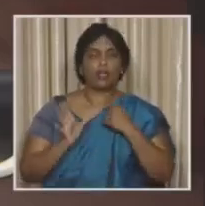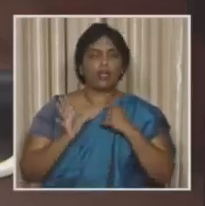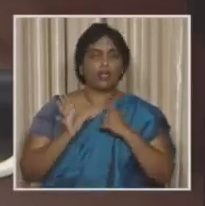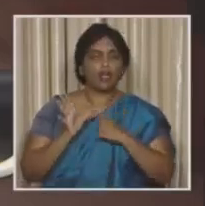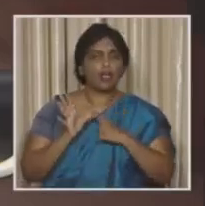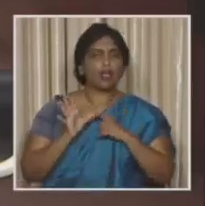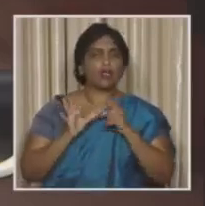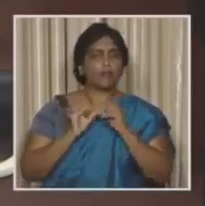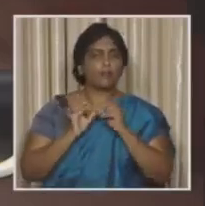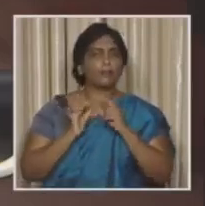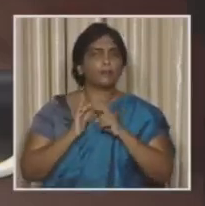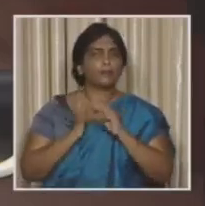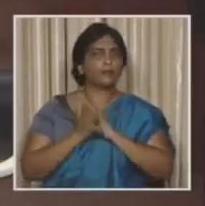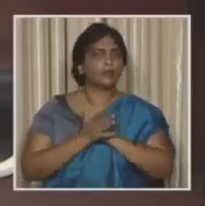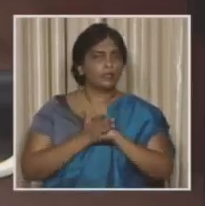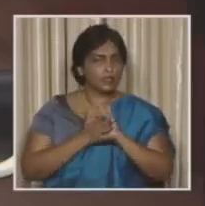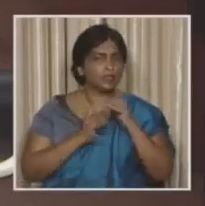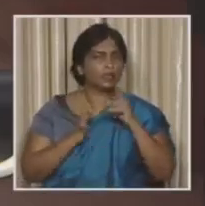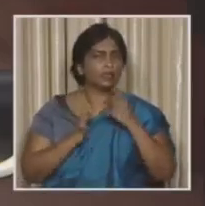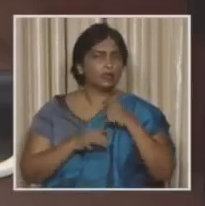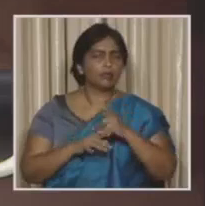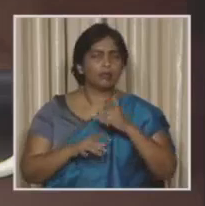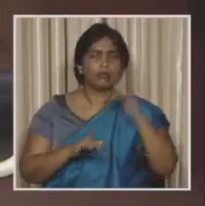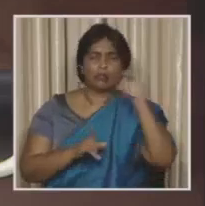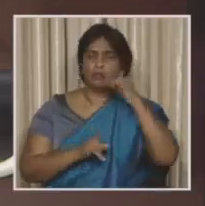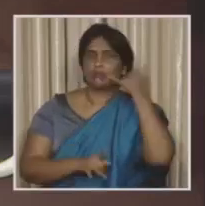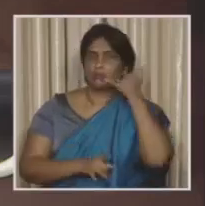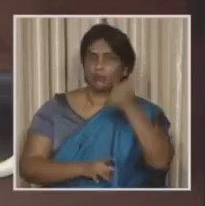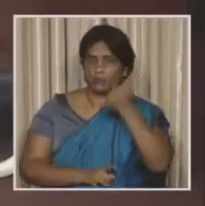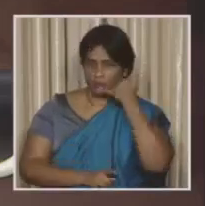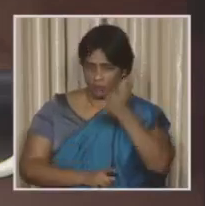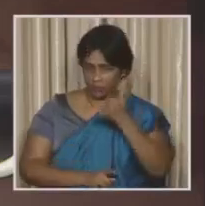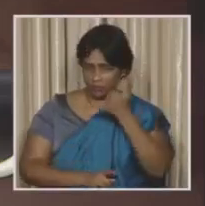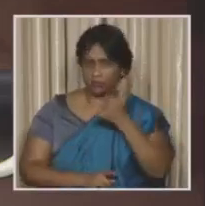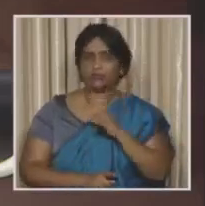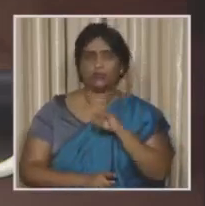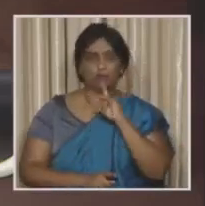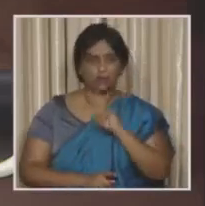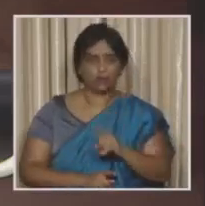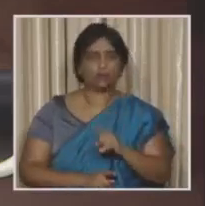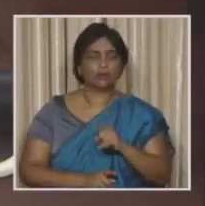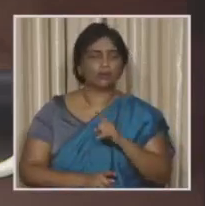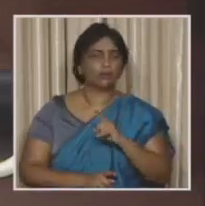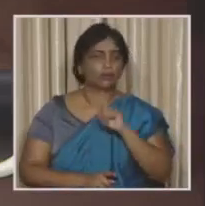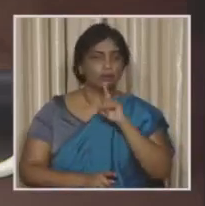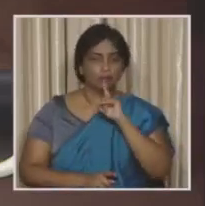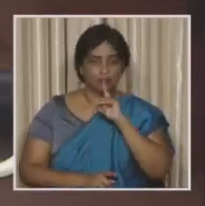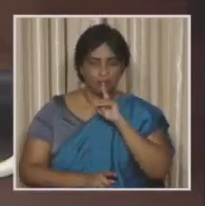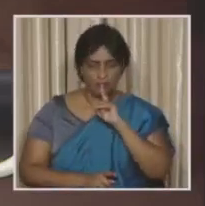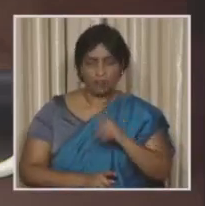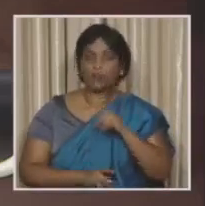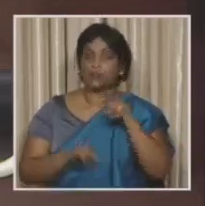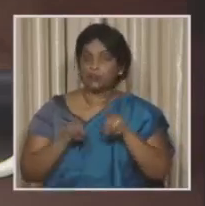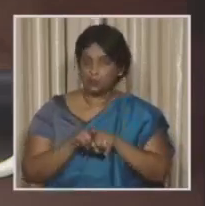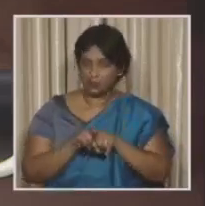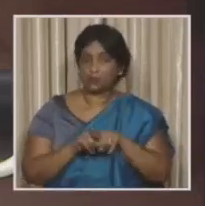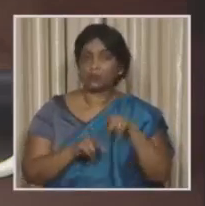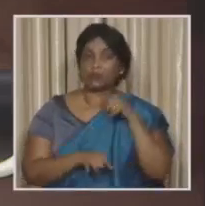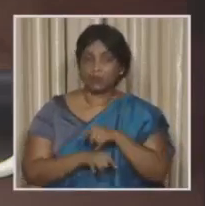පුද්ගලයෙක් නිරන්තරයෙන් සාරාන්ට කතා කරව බව මම අවසන් කරන ගරු මන්ත්‍රීතුමනි කතා කරව බව එනිසා මේ